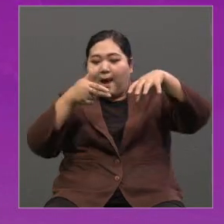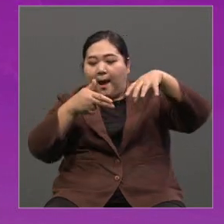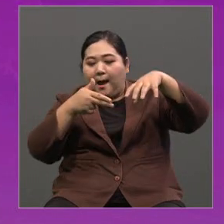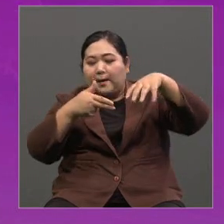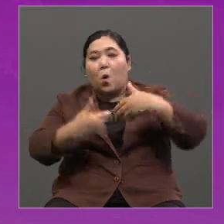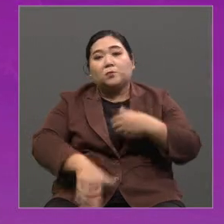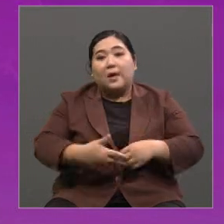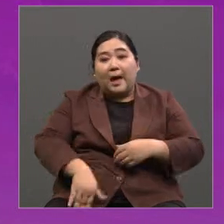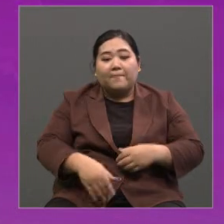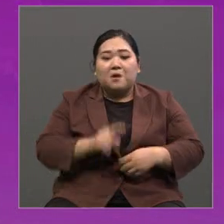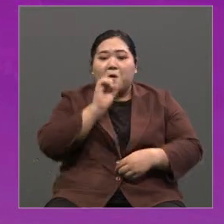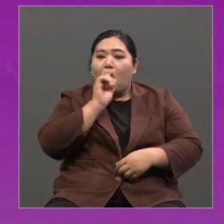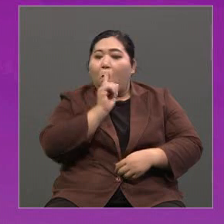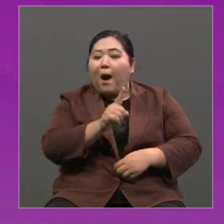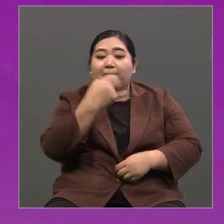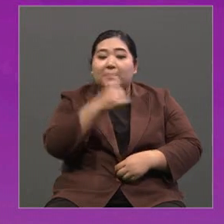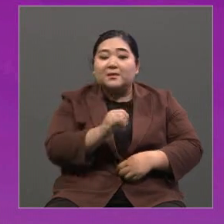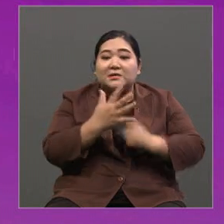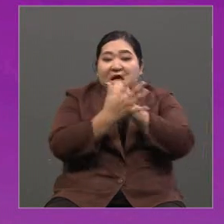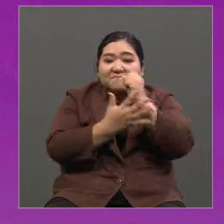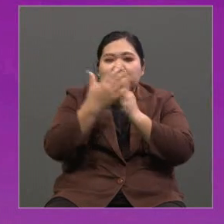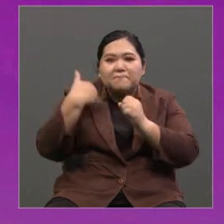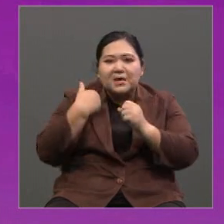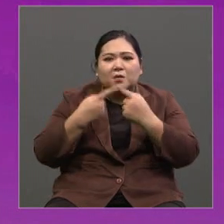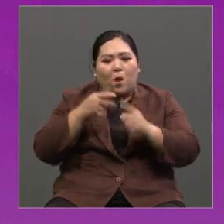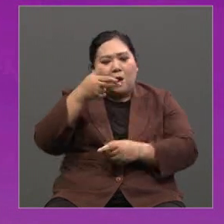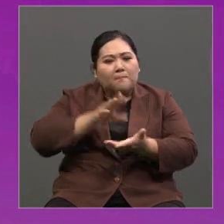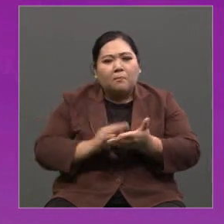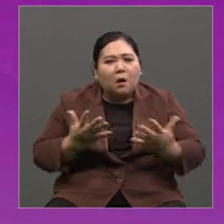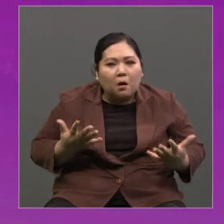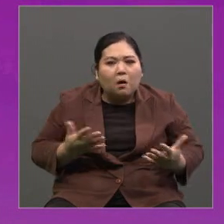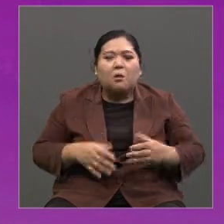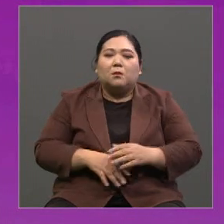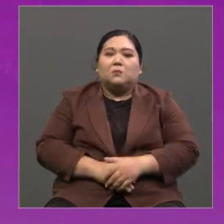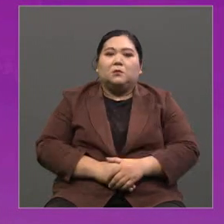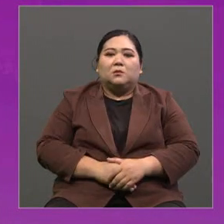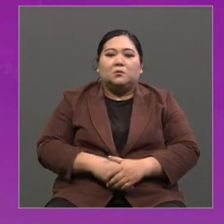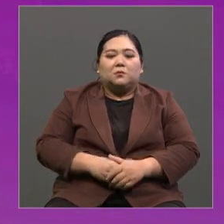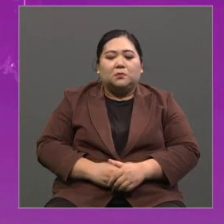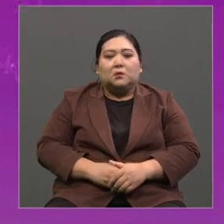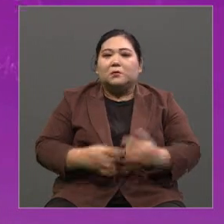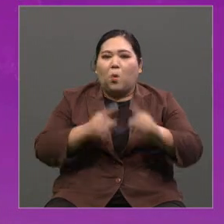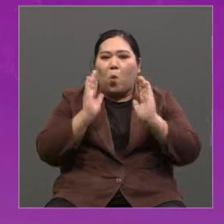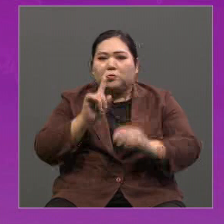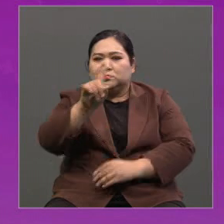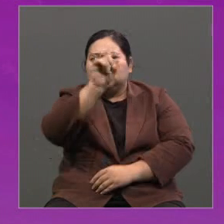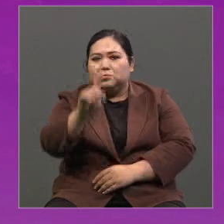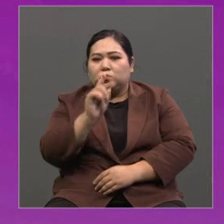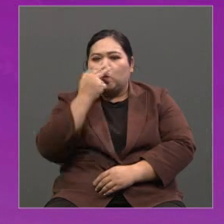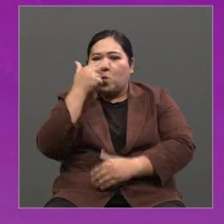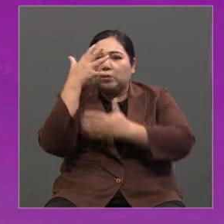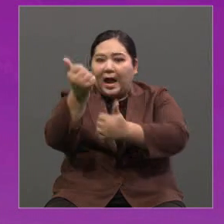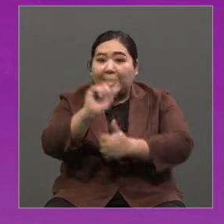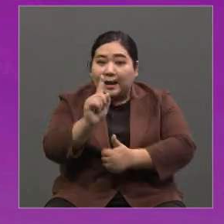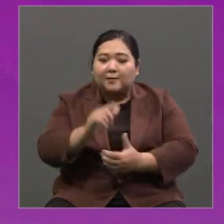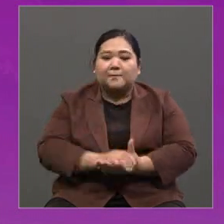ที่ตำรวจเองไม่พบความผิดตามที่กล่าวอ้างแต่ประเด็นที่หลายคนให้ความสนใจกลับมุ่งเป้าเขาบอกว่า